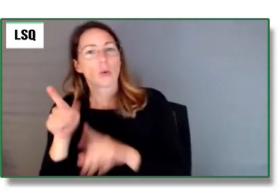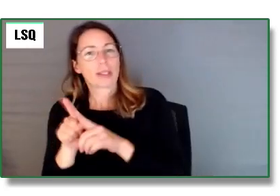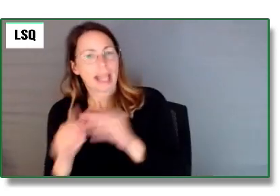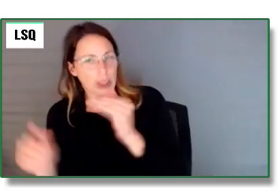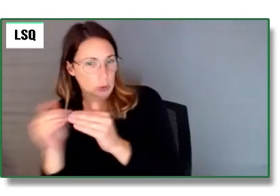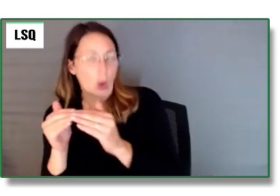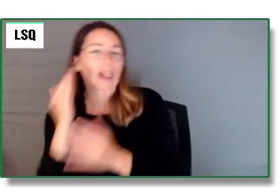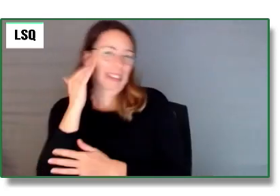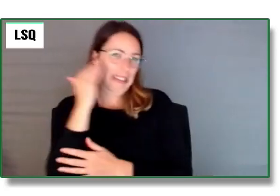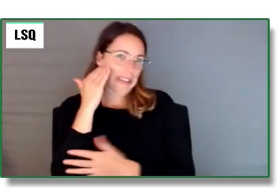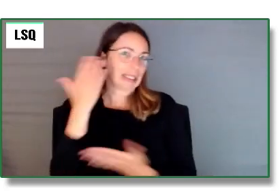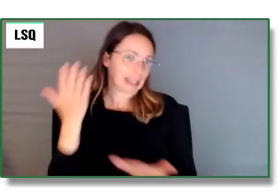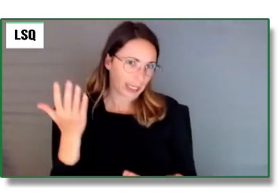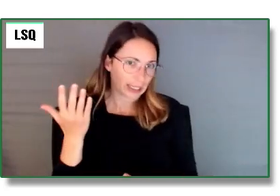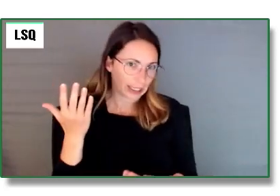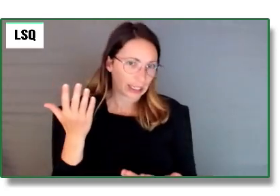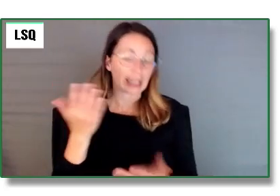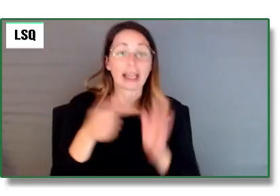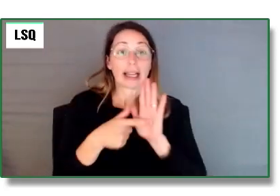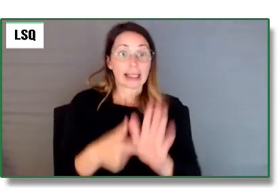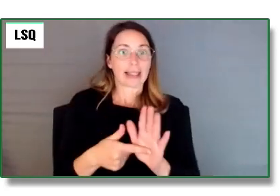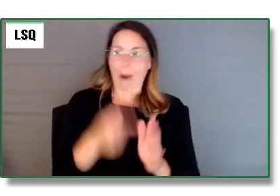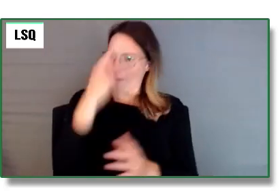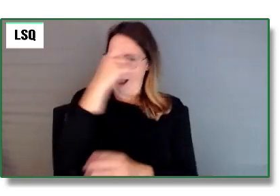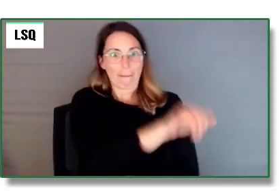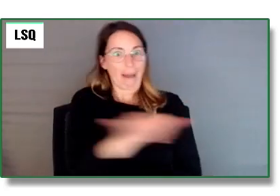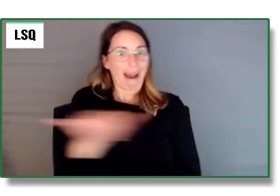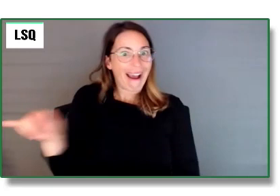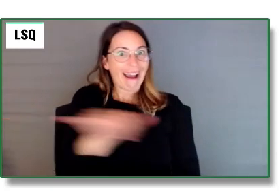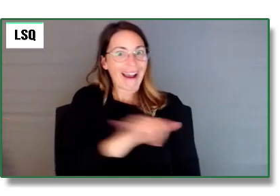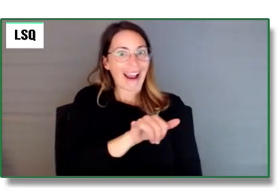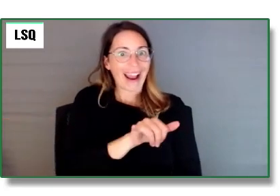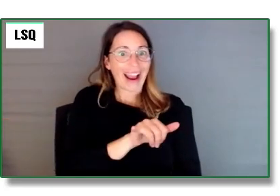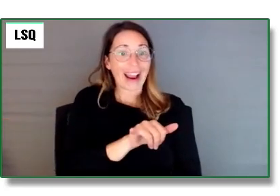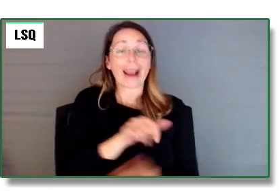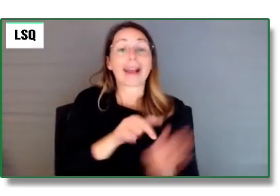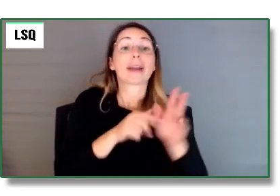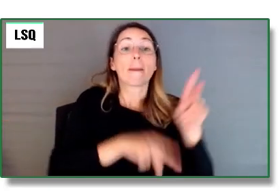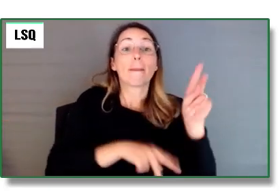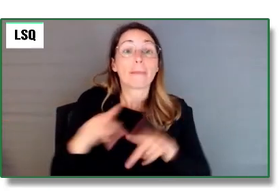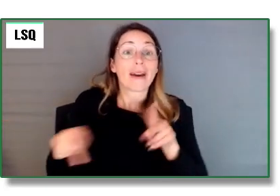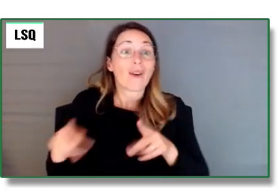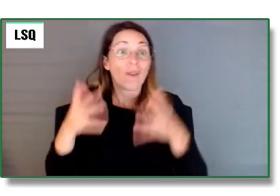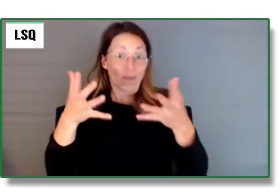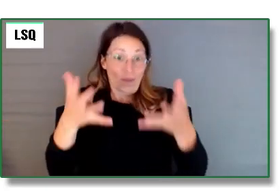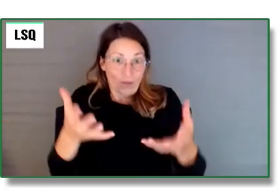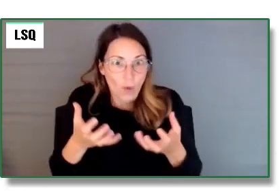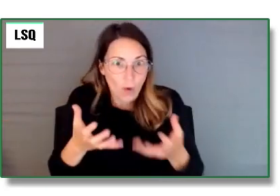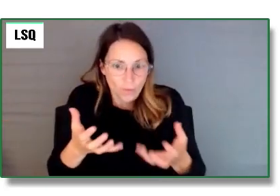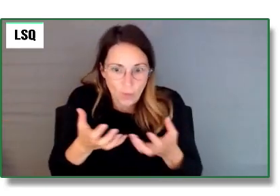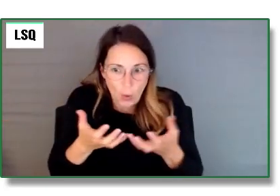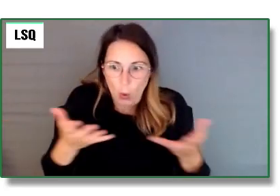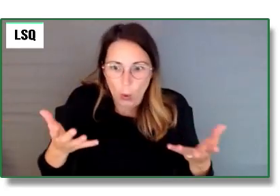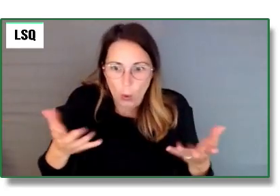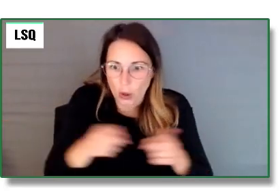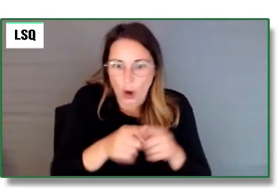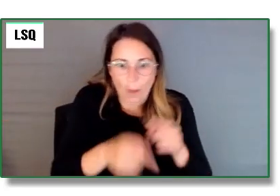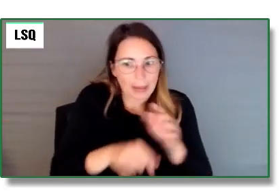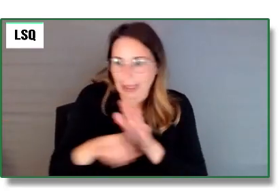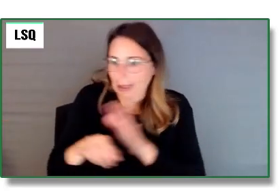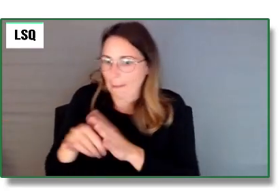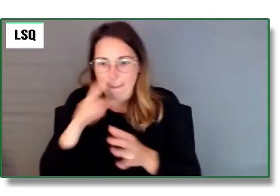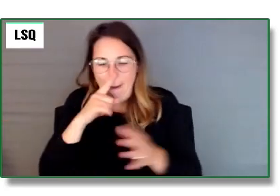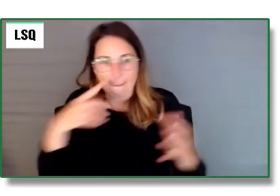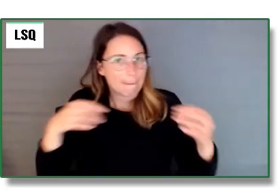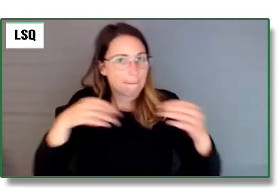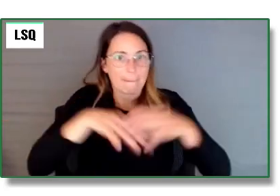exactement la même chose, mais pour 2 populations soi-disant distinctes qui ne se chevauchent pas. L'accessibilité, en guillemets,